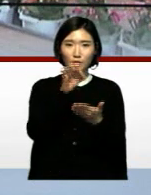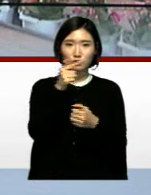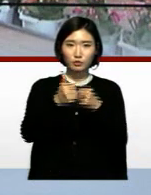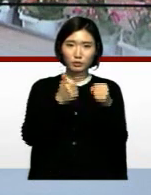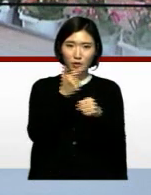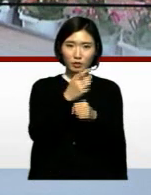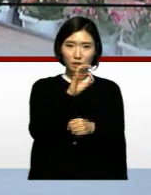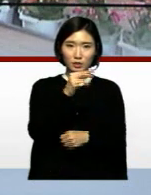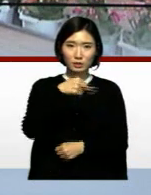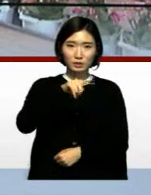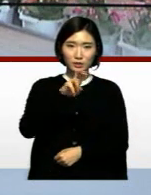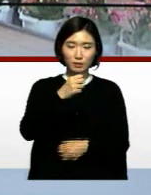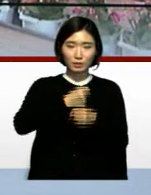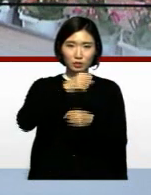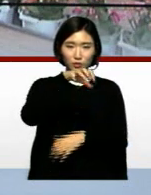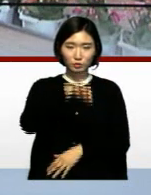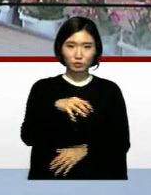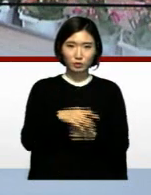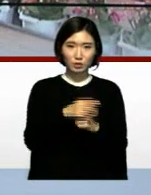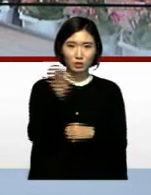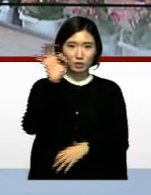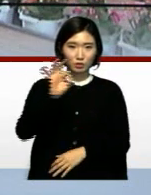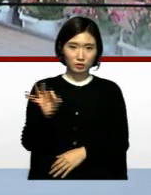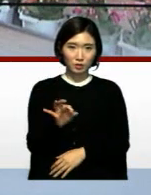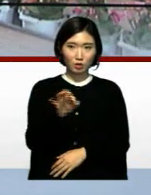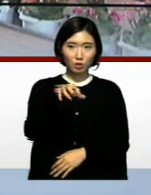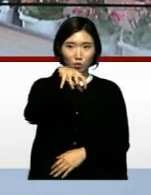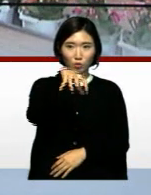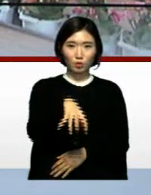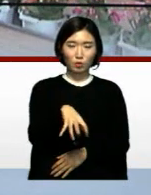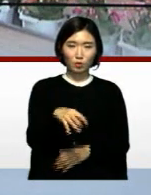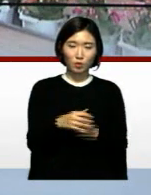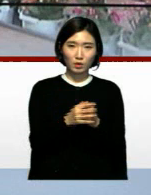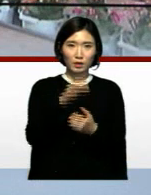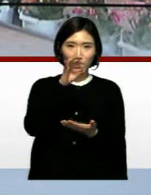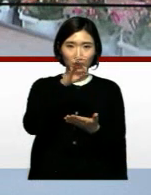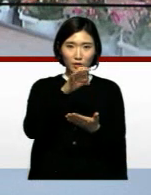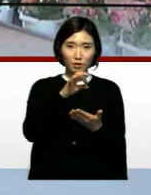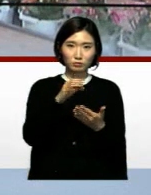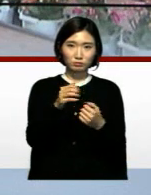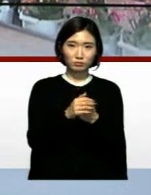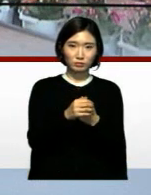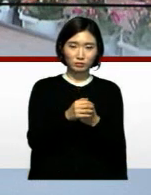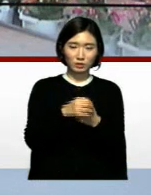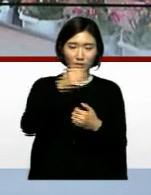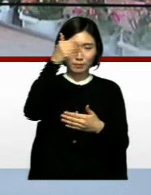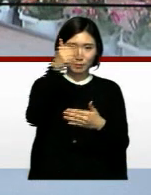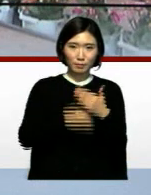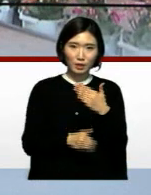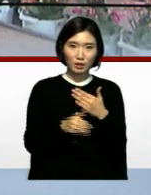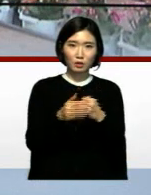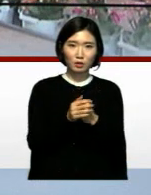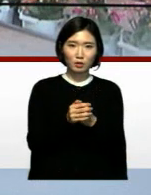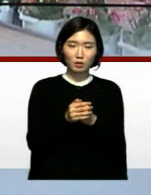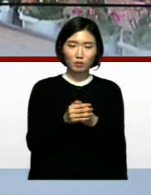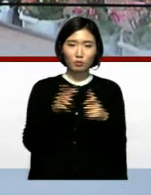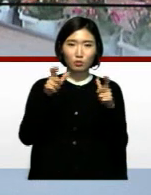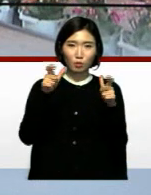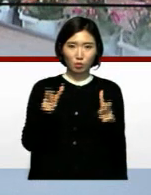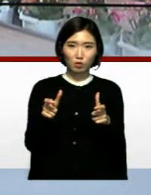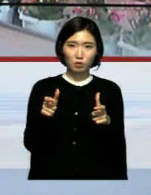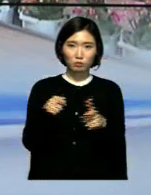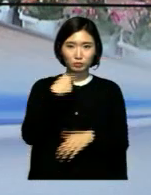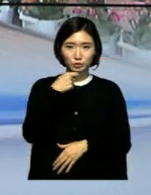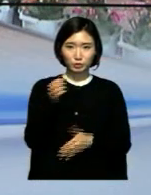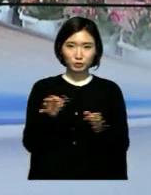인삼의 주산지 중 한 곳인 연천군 장남면 선 가격거품을 뺀 로컬 푸드 마켓이 개점해 주목받고 있습니다 보도의